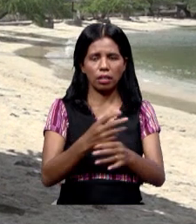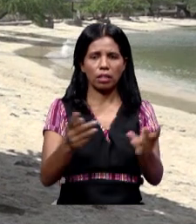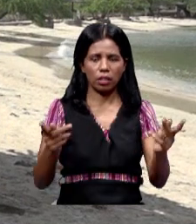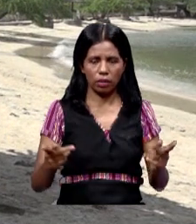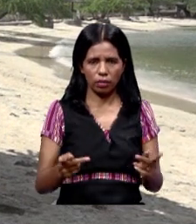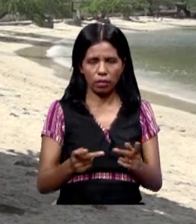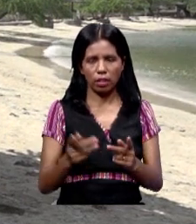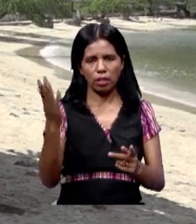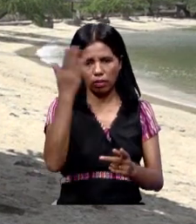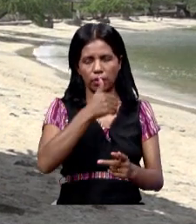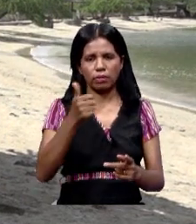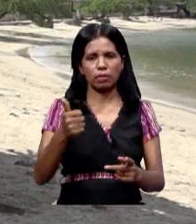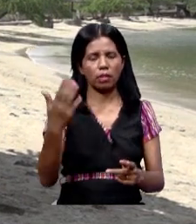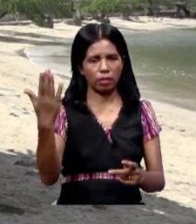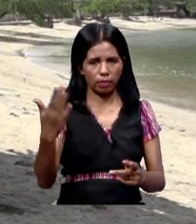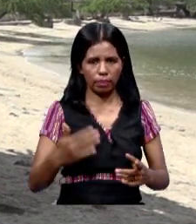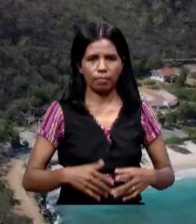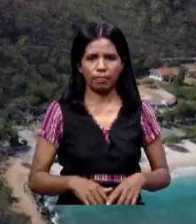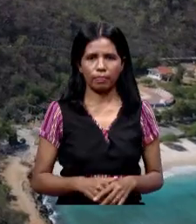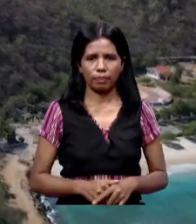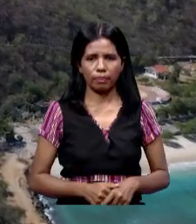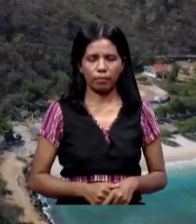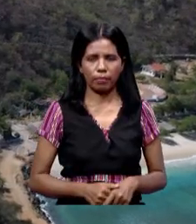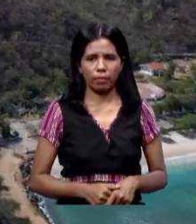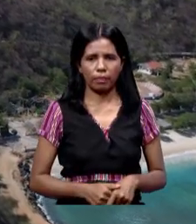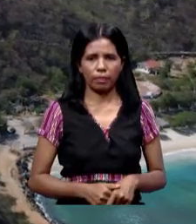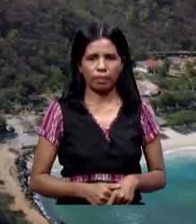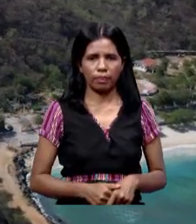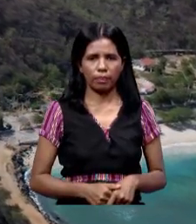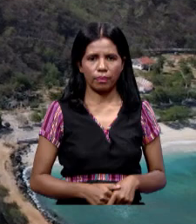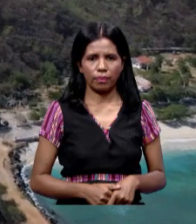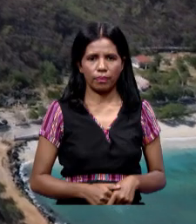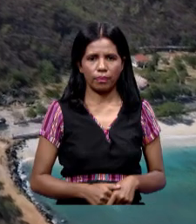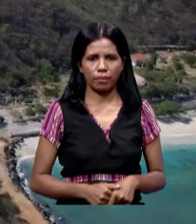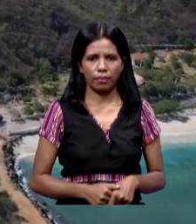ba fatin turismu ne. Lucrecia Bakun, Jacinto Fuca, GMN.